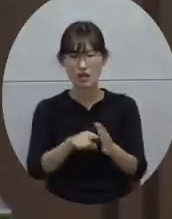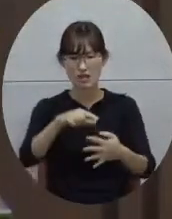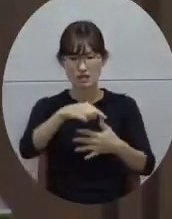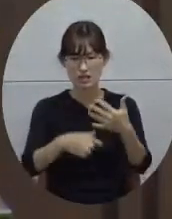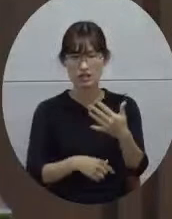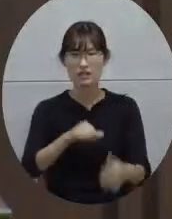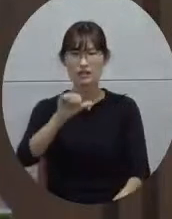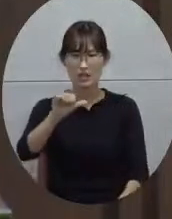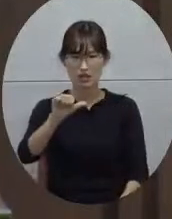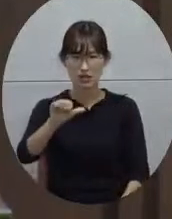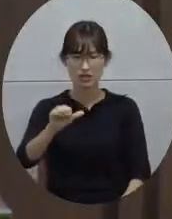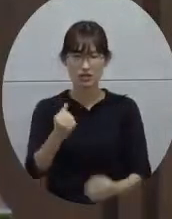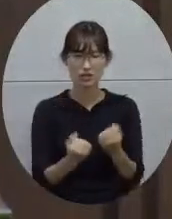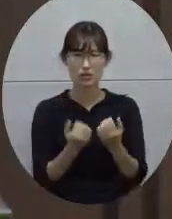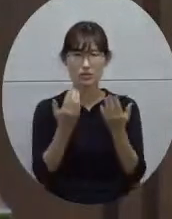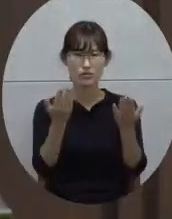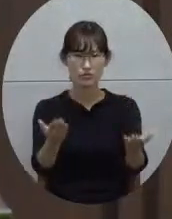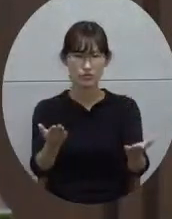방침을 말씀드리겠습니다.